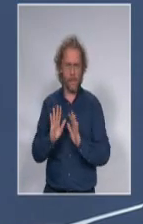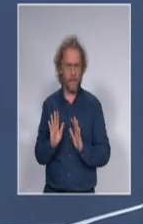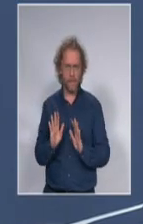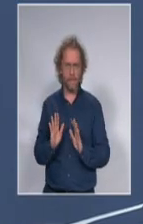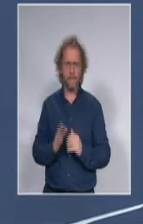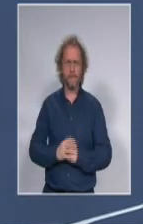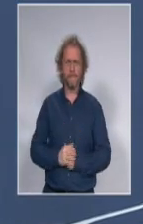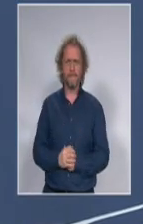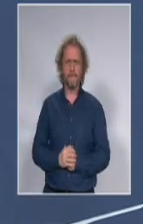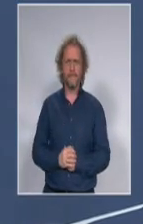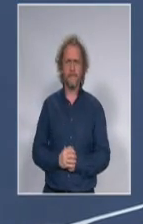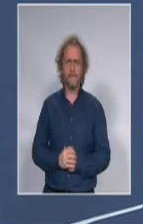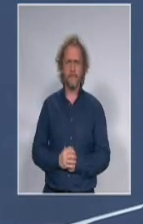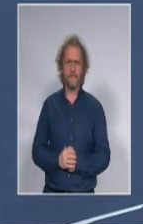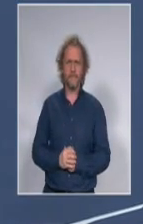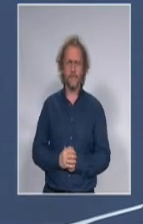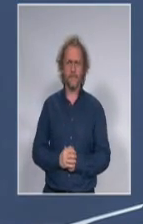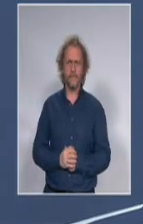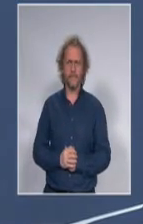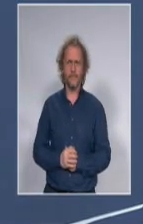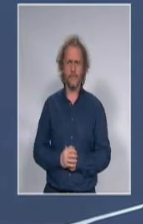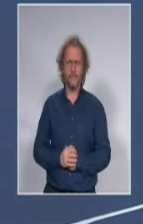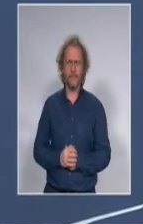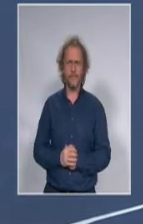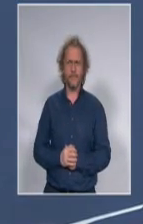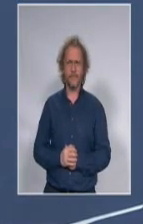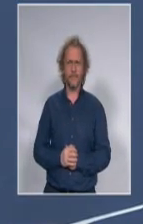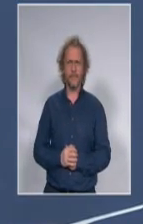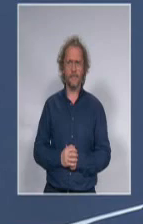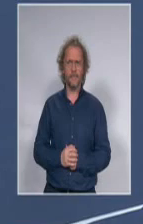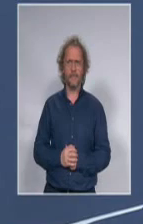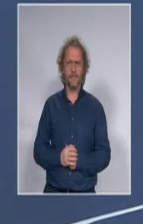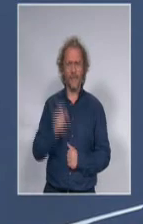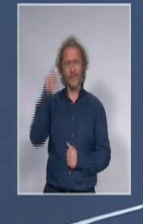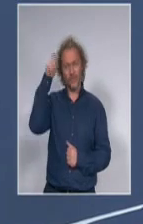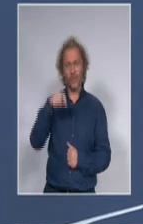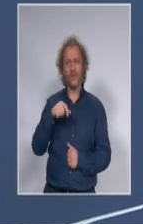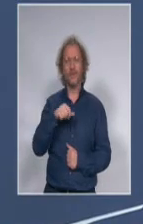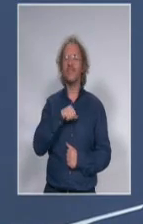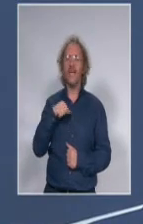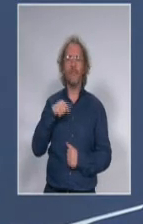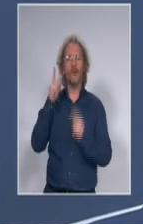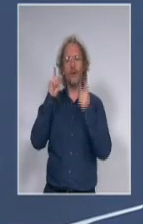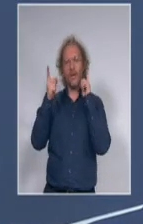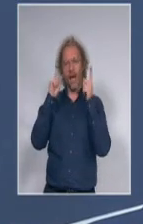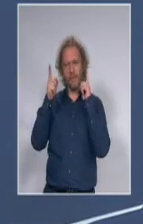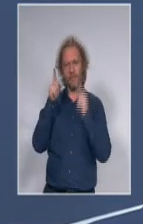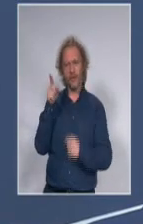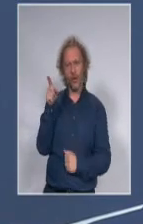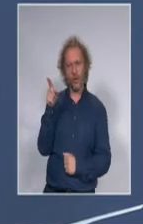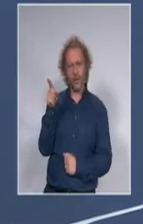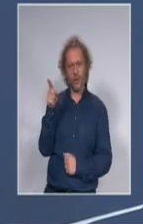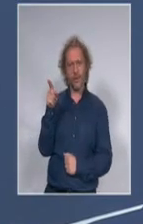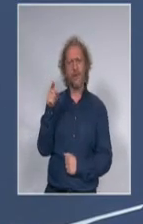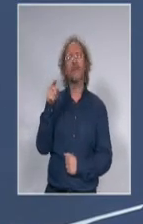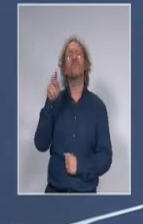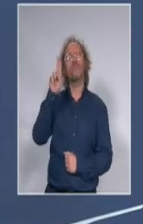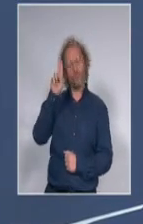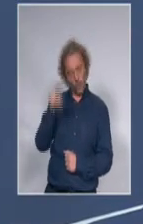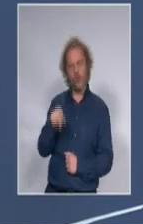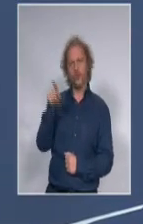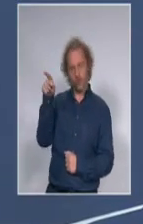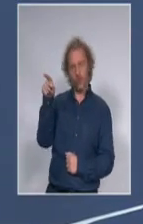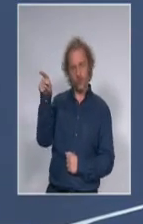Dakle, od sutra, sem transportnih kamiona, više niko ne može da uđe na teritoriju